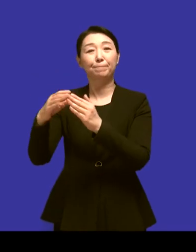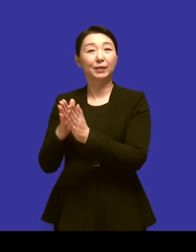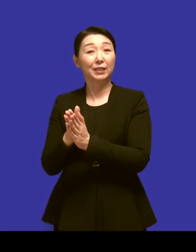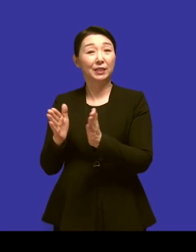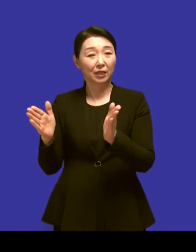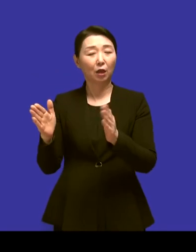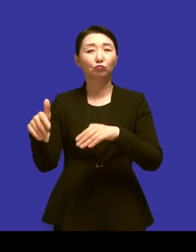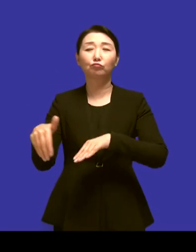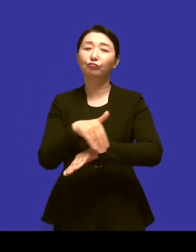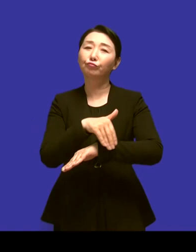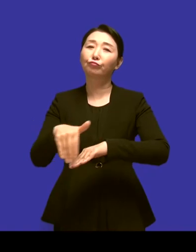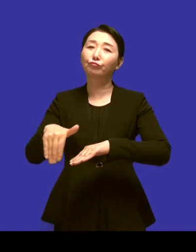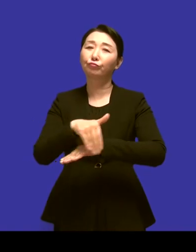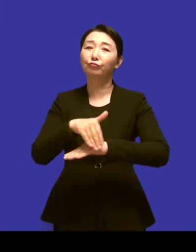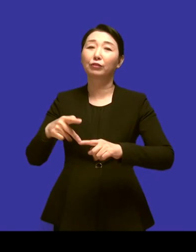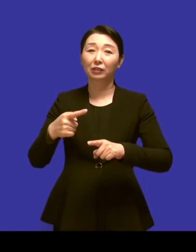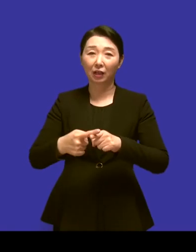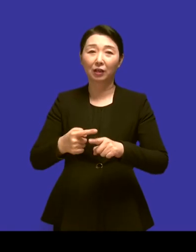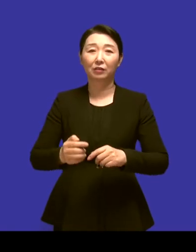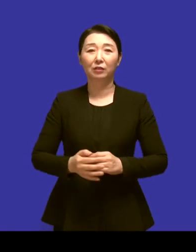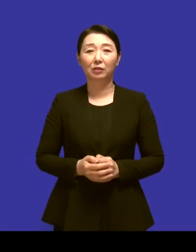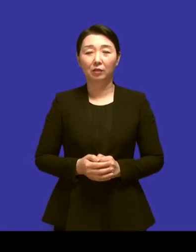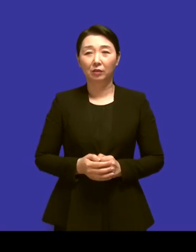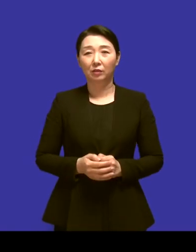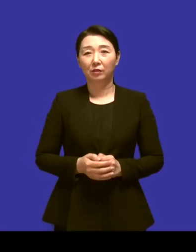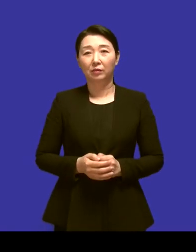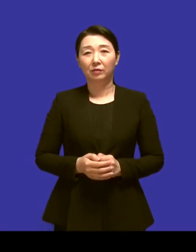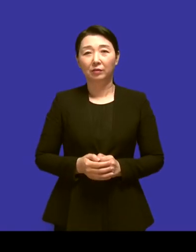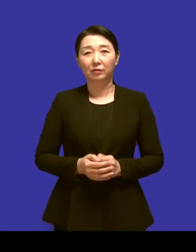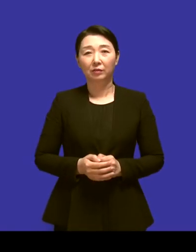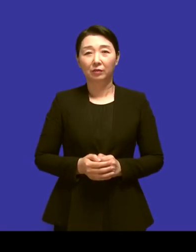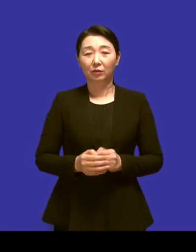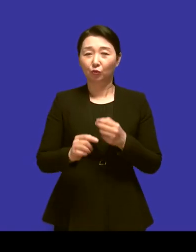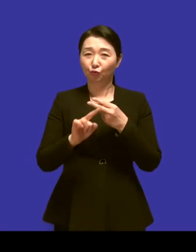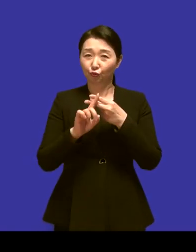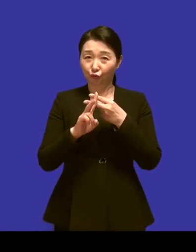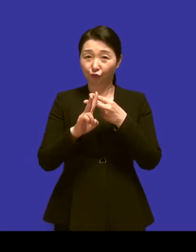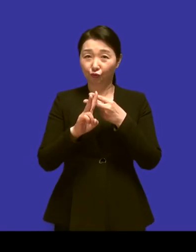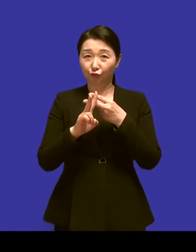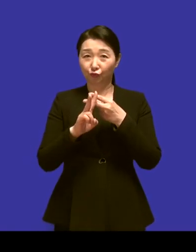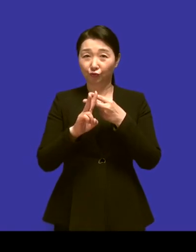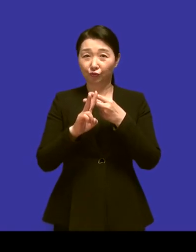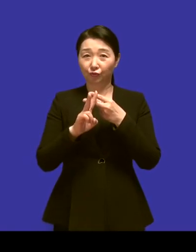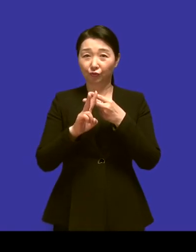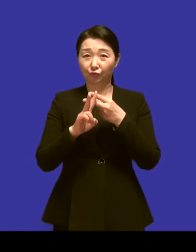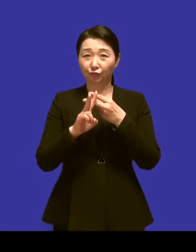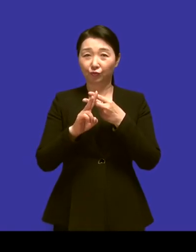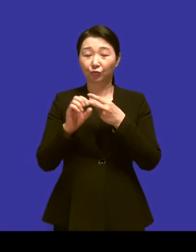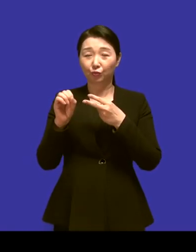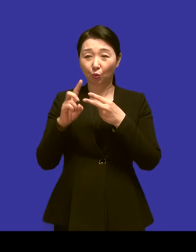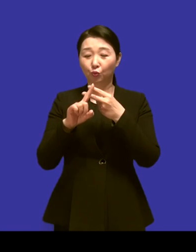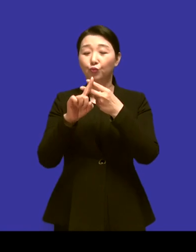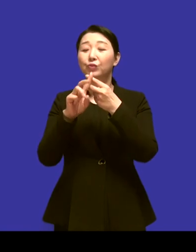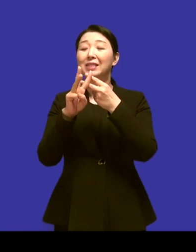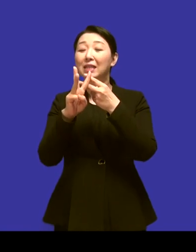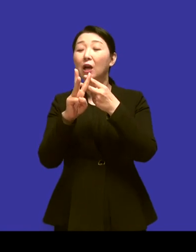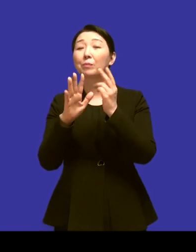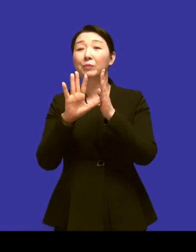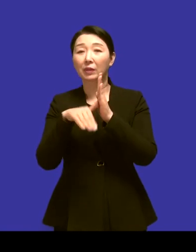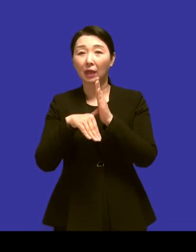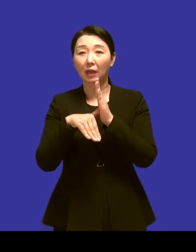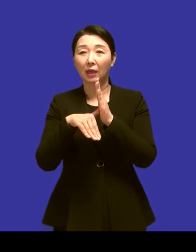그냥 지내다가 제가 그 중학교 2학년 때, 중학교 2학년 그리고 중학교 3학년 때